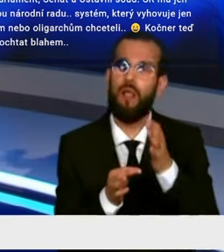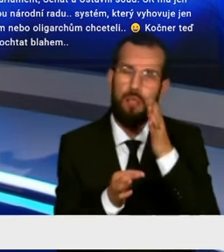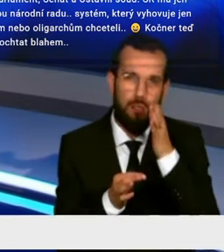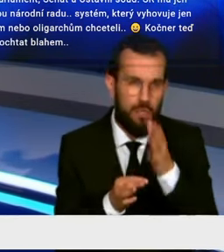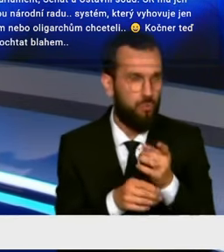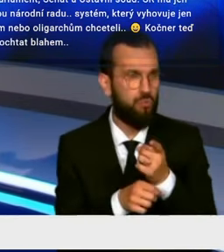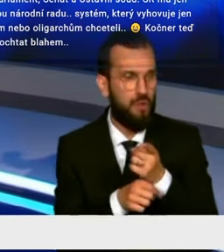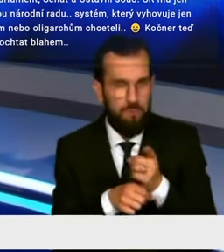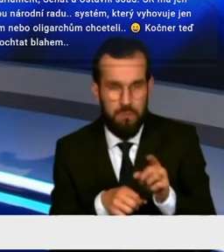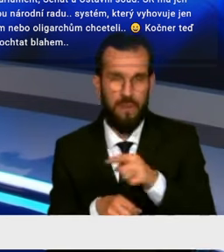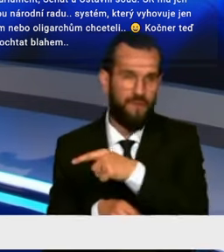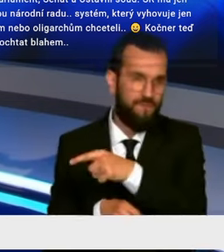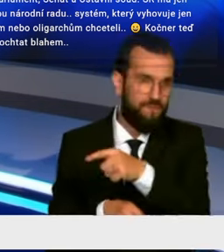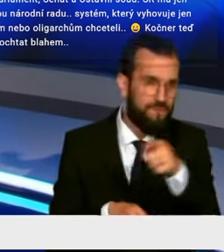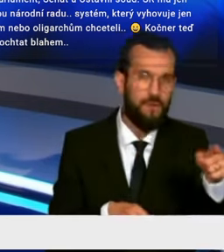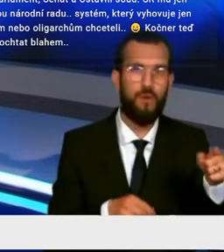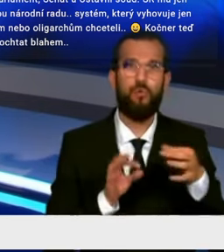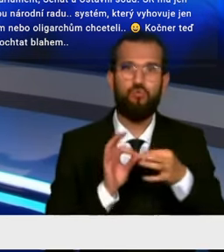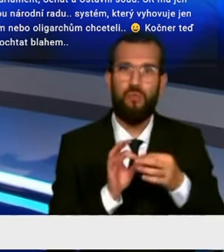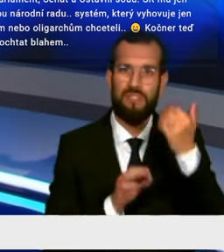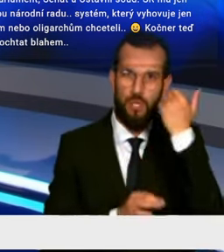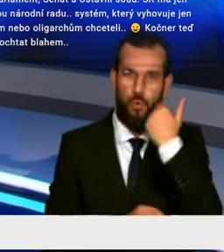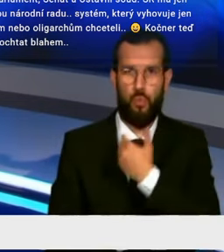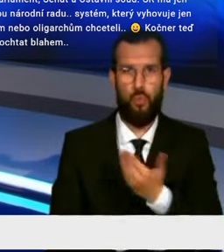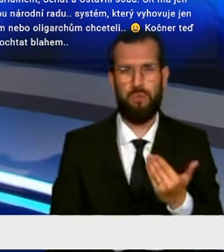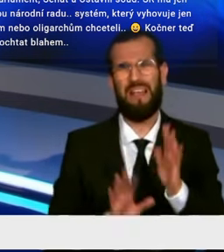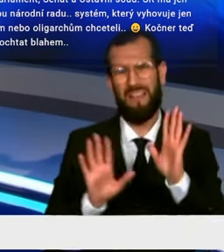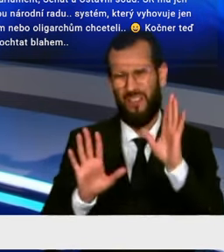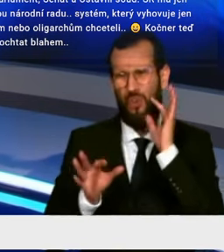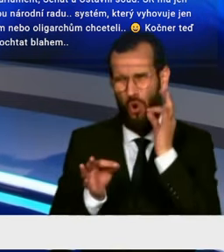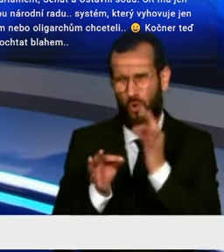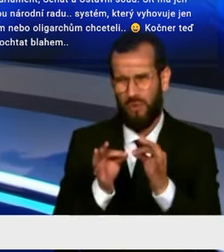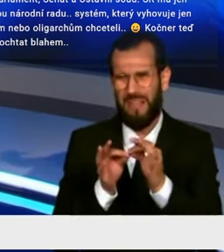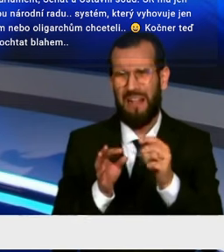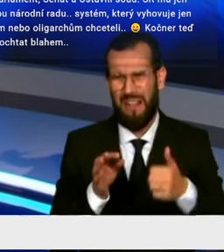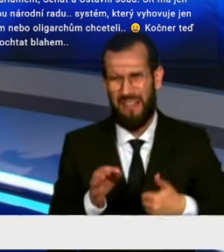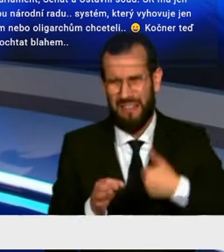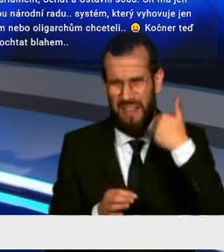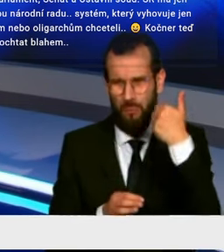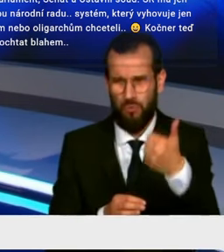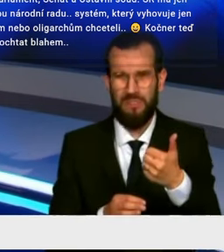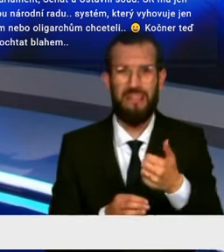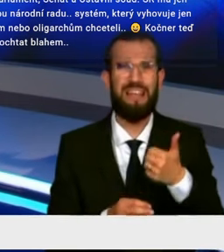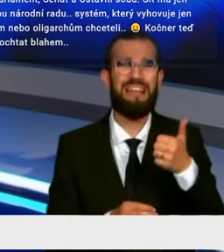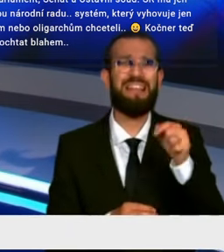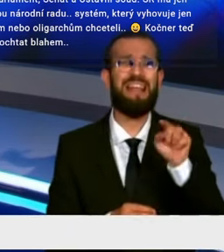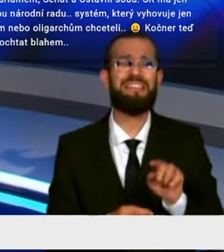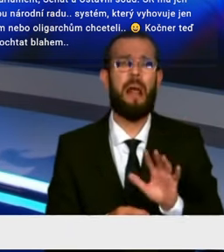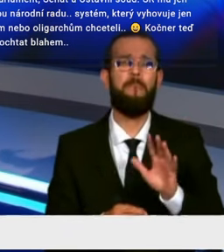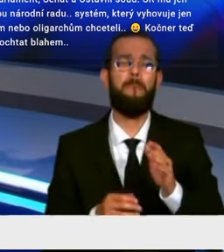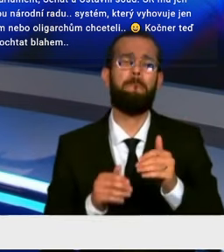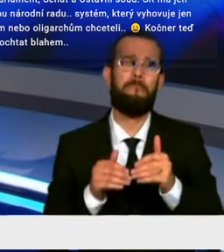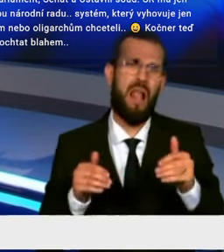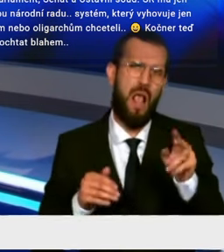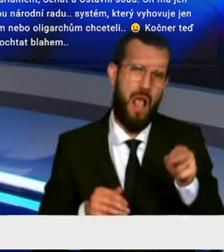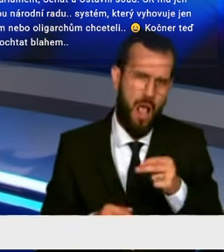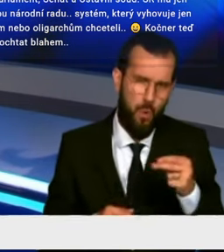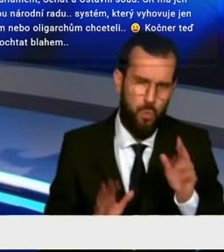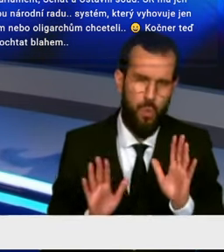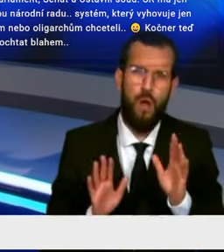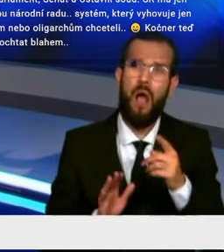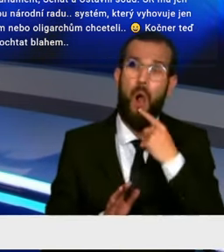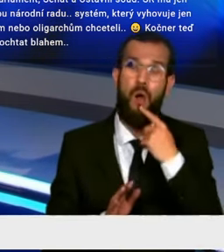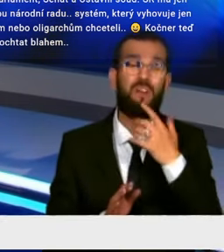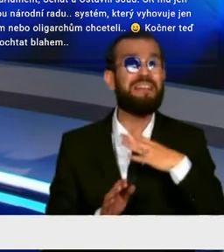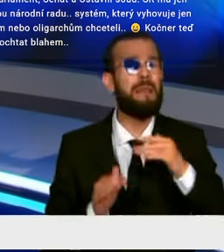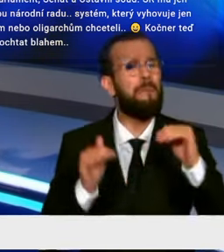tak ťažko skúšanej životnej situácie občanov tej k konsolidácia má byť budúci rok ai samozrejme ale viedol by som ju takým spôsobom aby sa